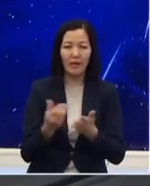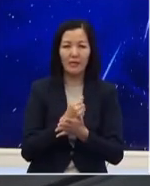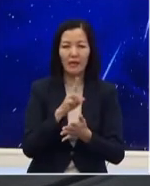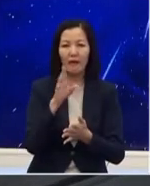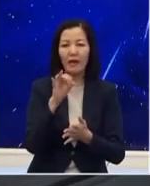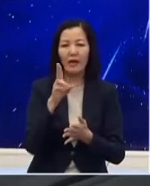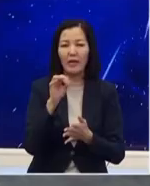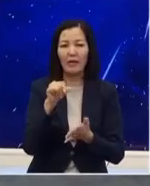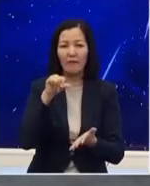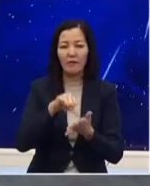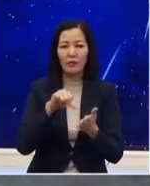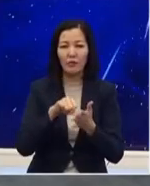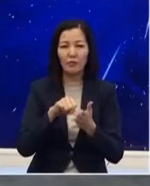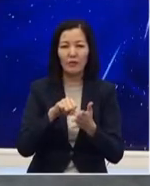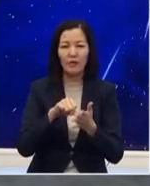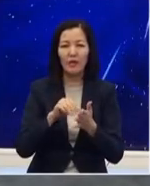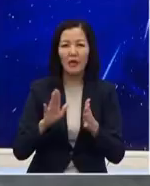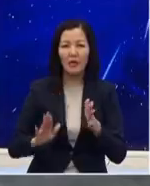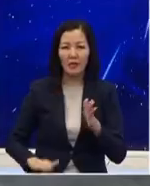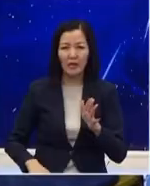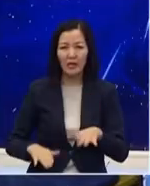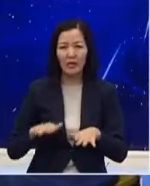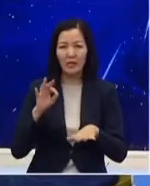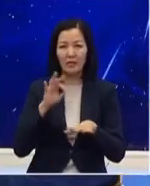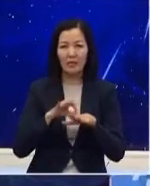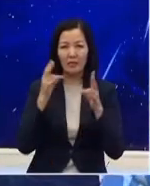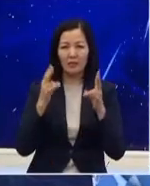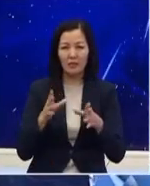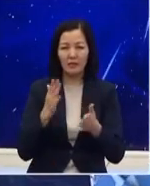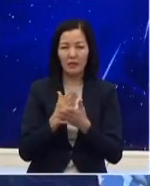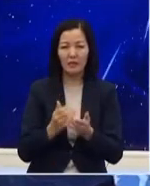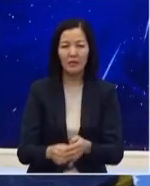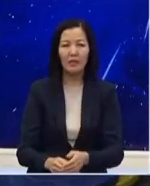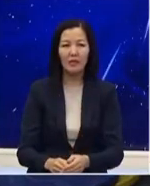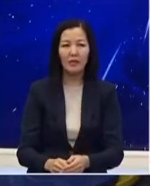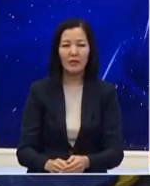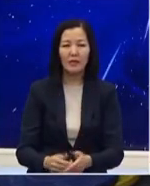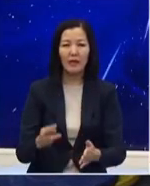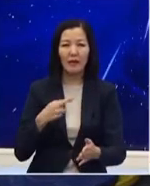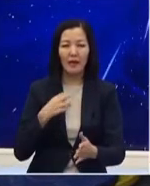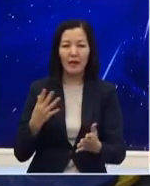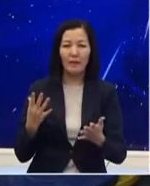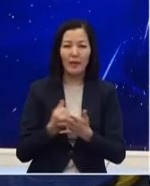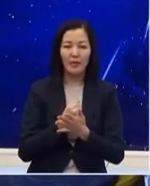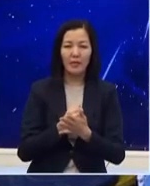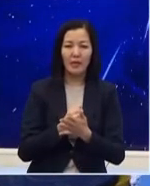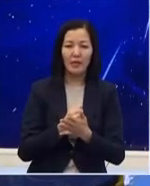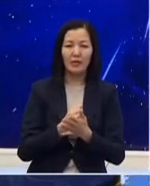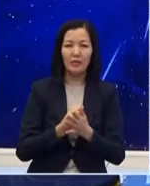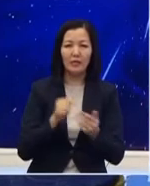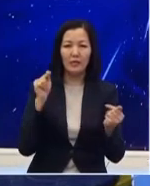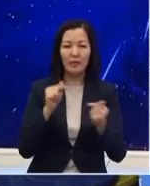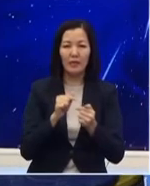Карина Горичева выступила с недолеченной травмой колена. Я подняла 105 в рывке, 120 в толчке. Соперницы